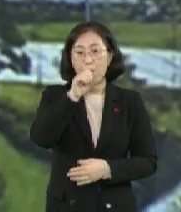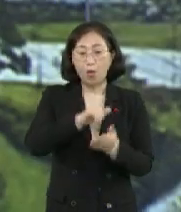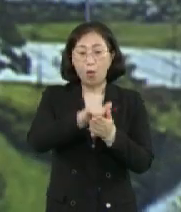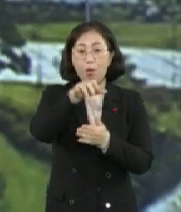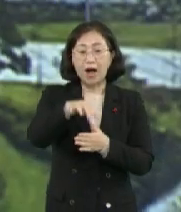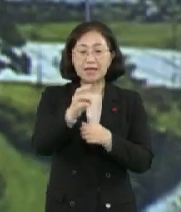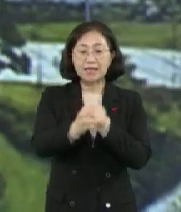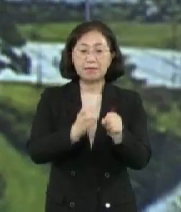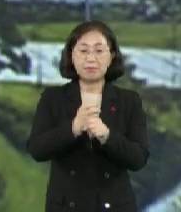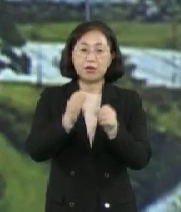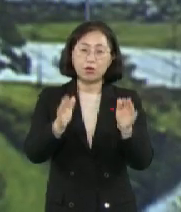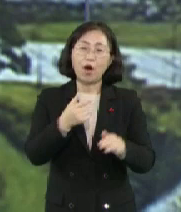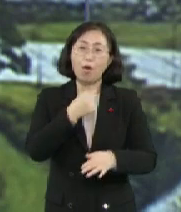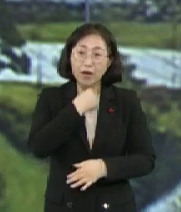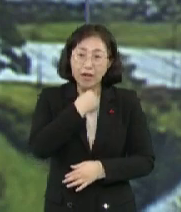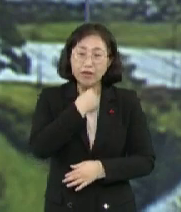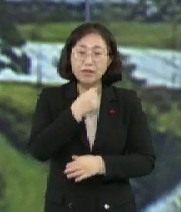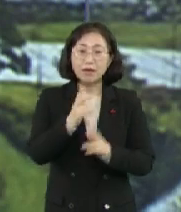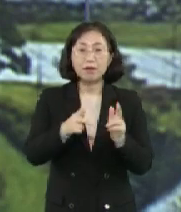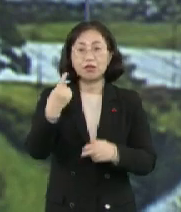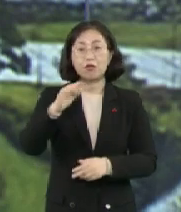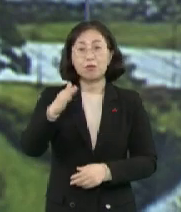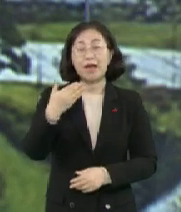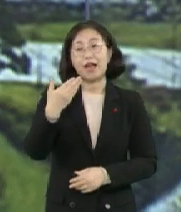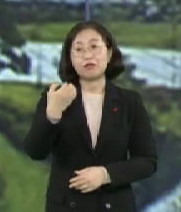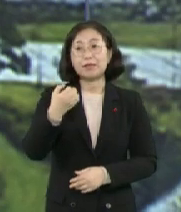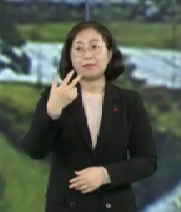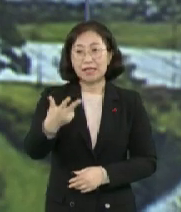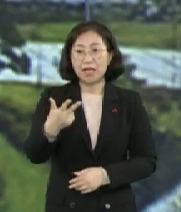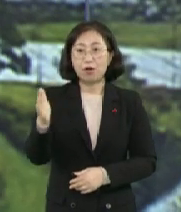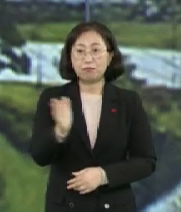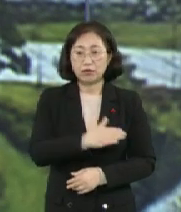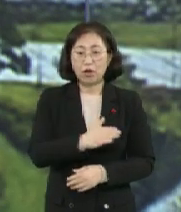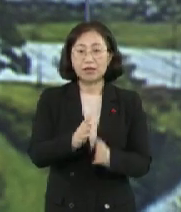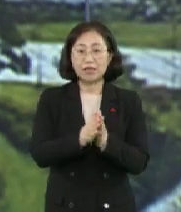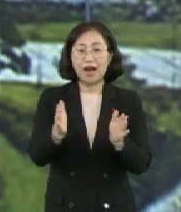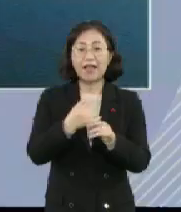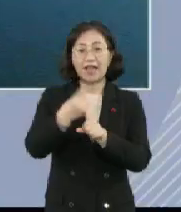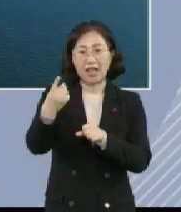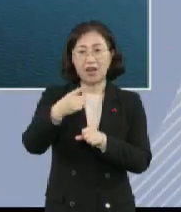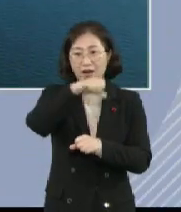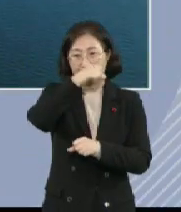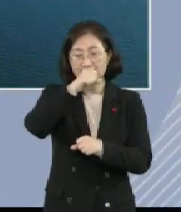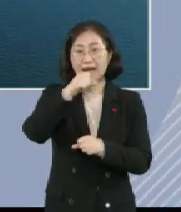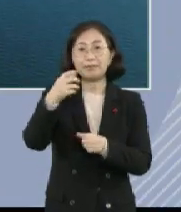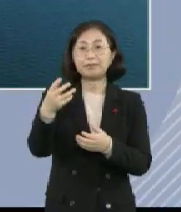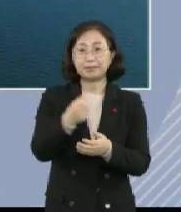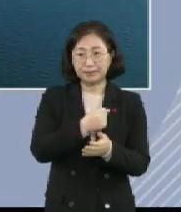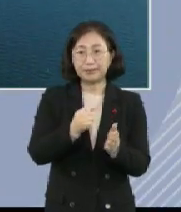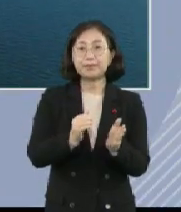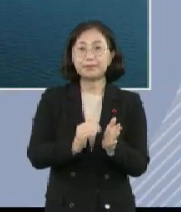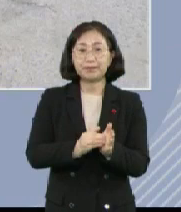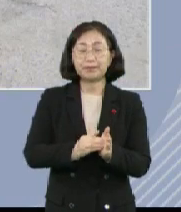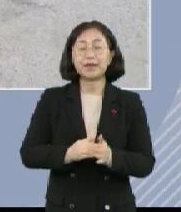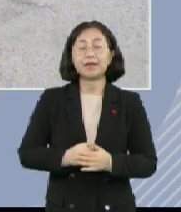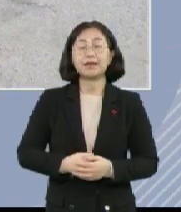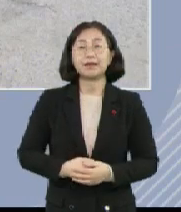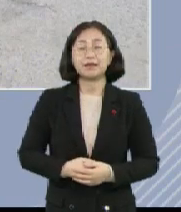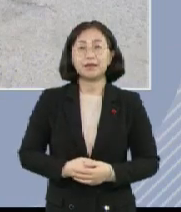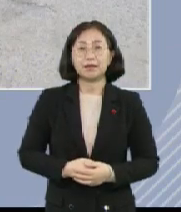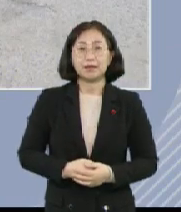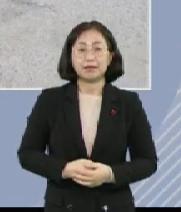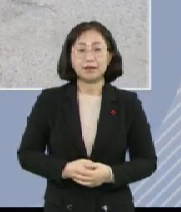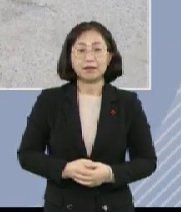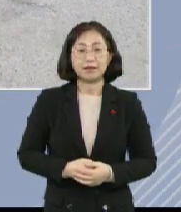수관 사업이었다는 말씀을 드리고요. 1997년부터 시작한 게 내년도 예산을 담겨졌던 어느 정도 확정됐다. 그런 말씀을